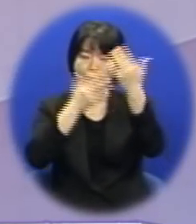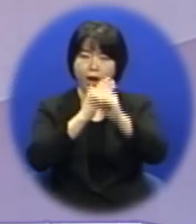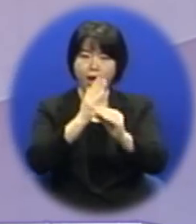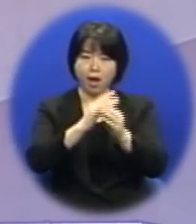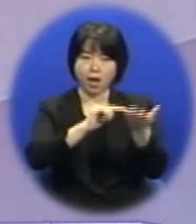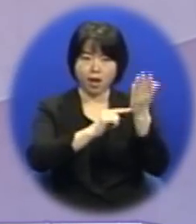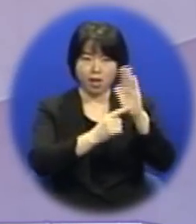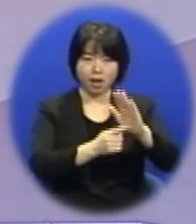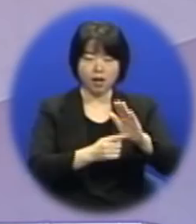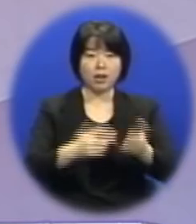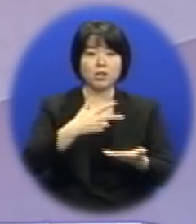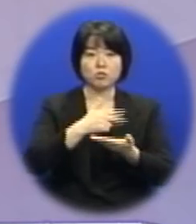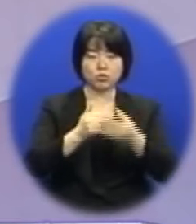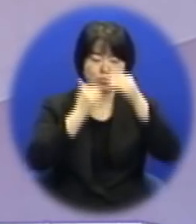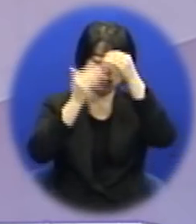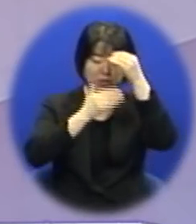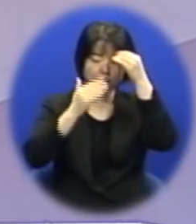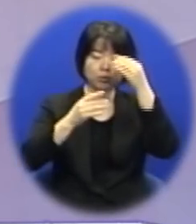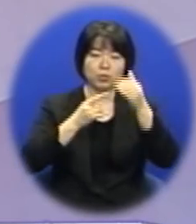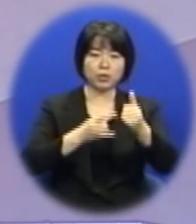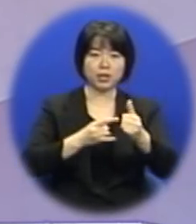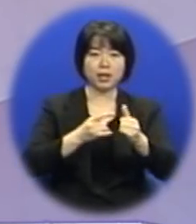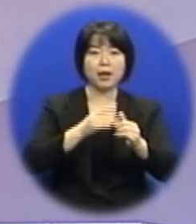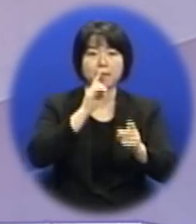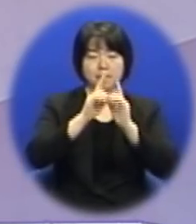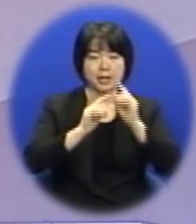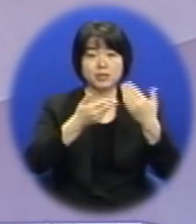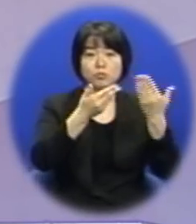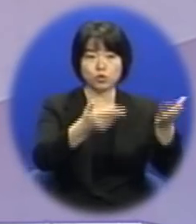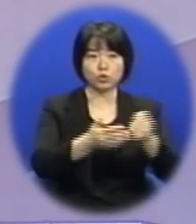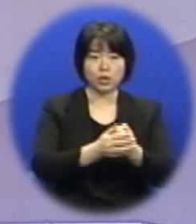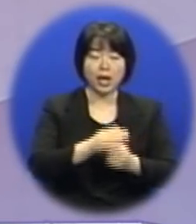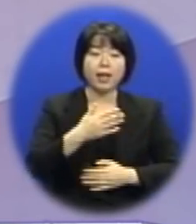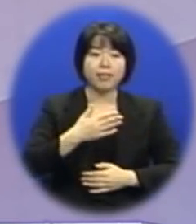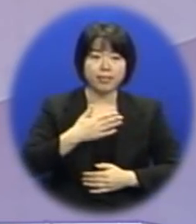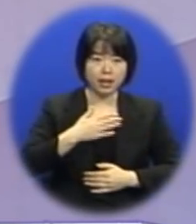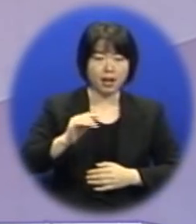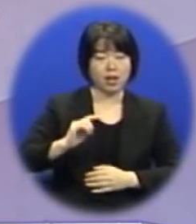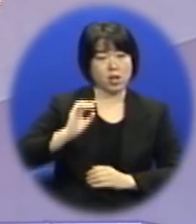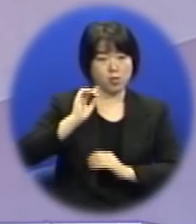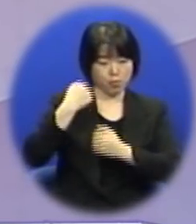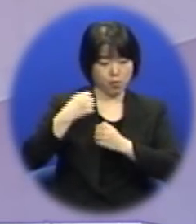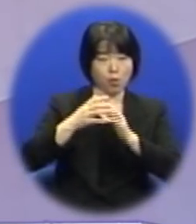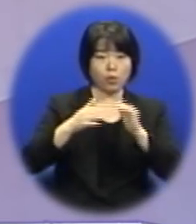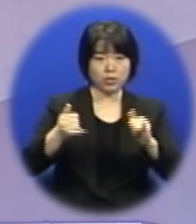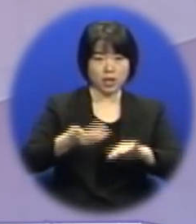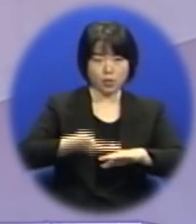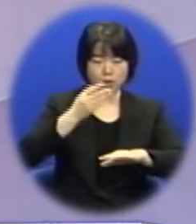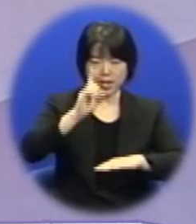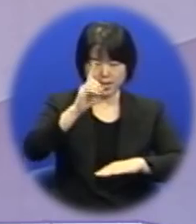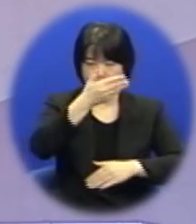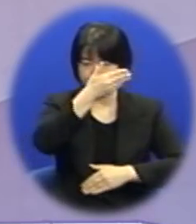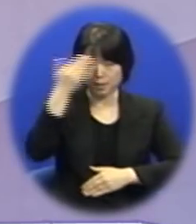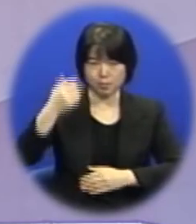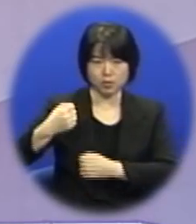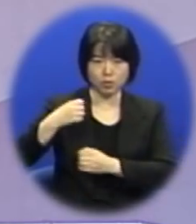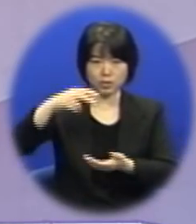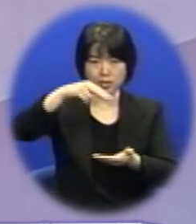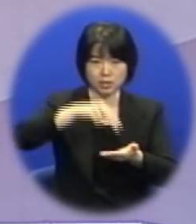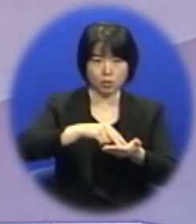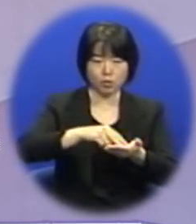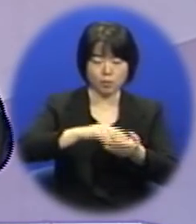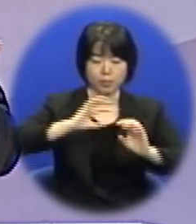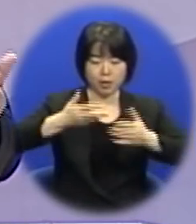나타나시어 주님의 성도에게 말씀하셨습니다. 내가 용사들 위에 한 젊은 용사를 세우고 백성들